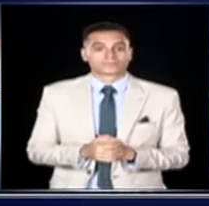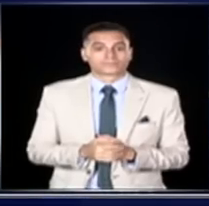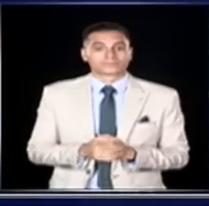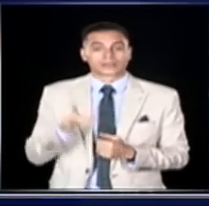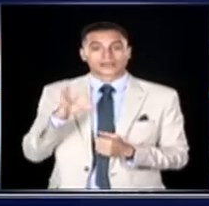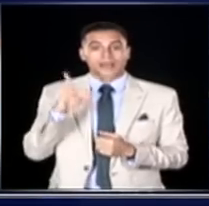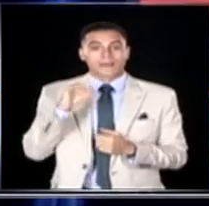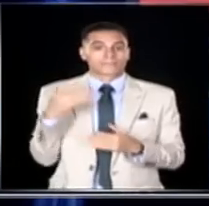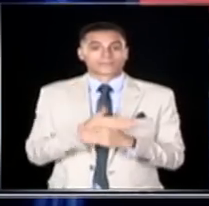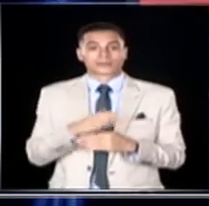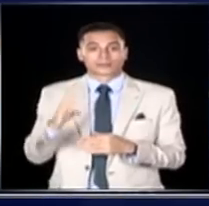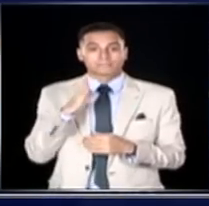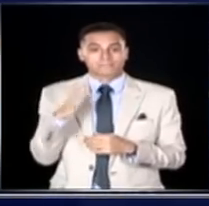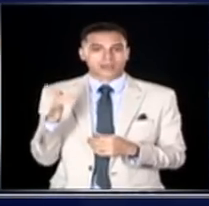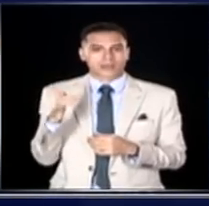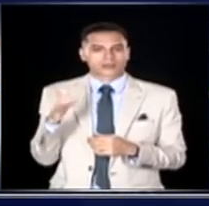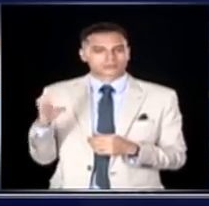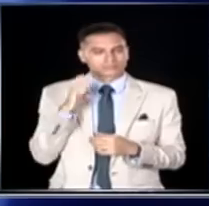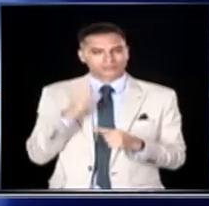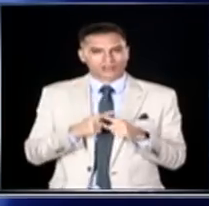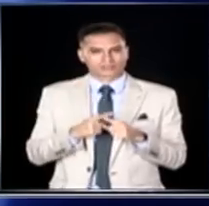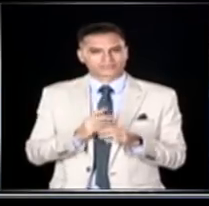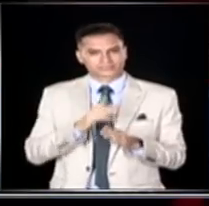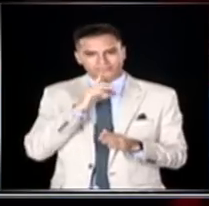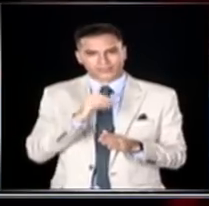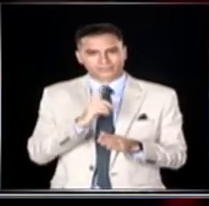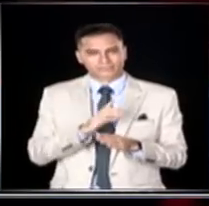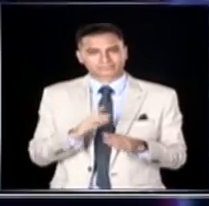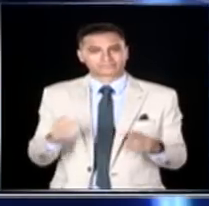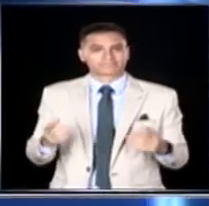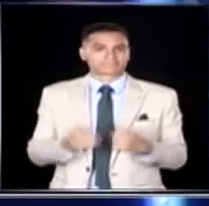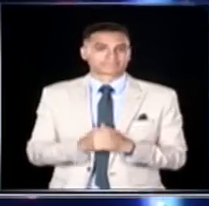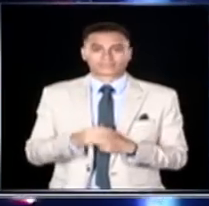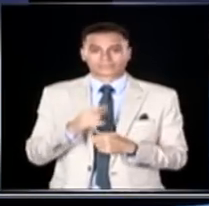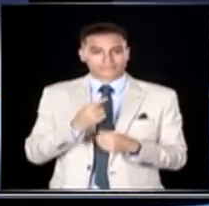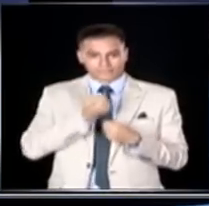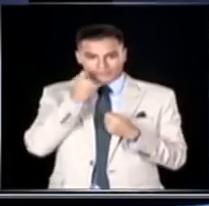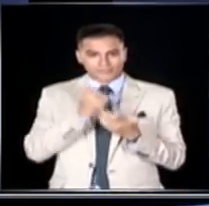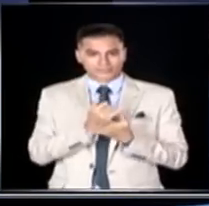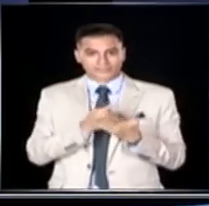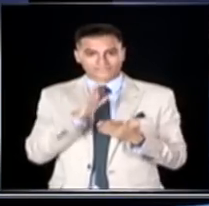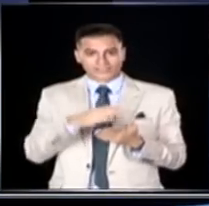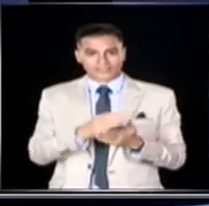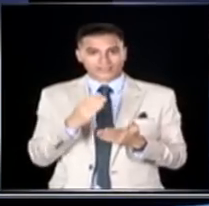ريهام إجابتك؟ 100. إجابة خاطئة. مغاغة في إجابة؟